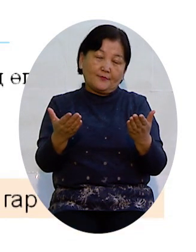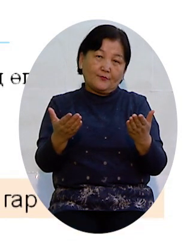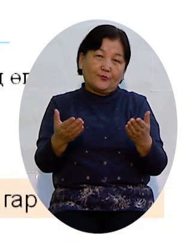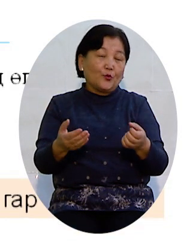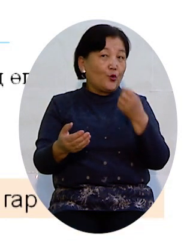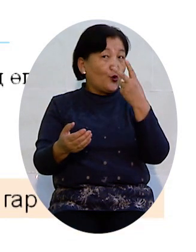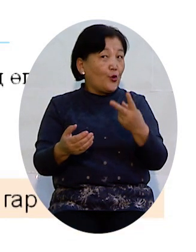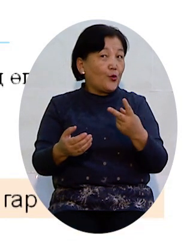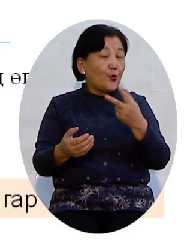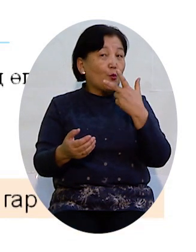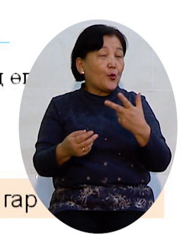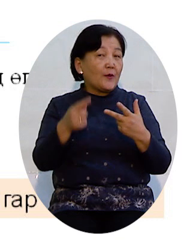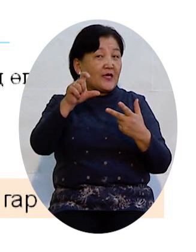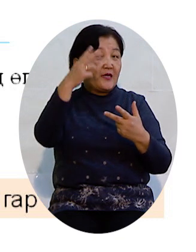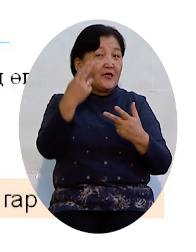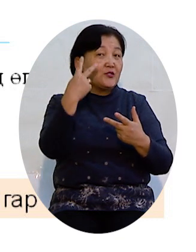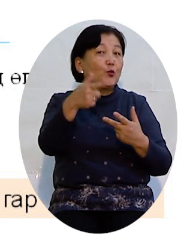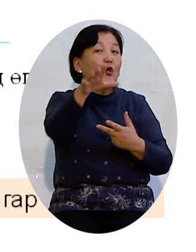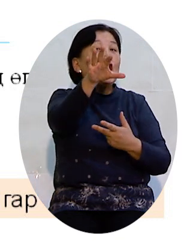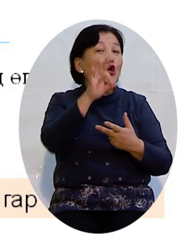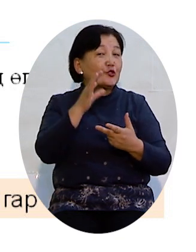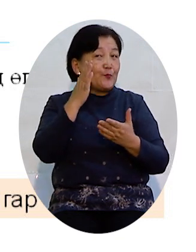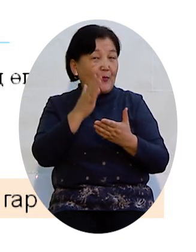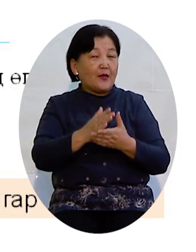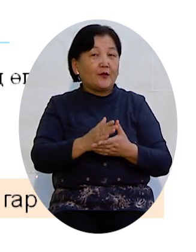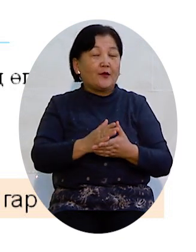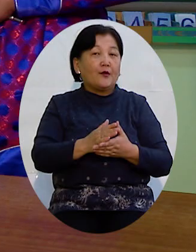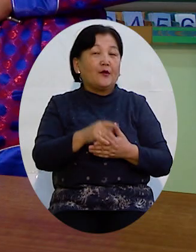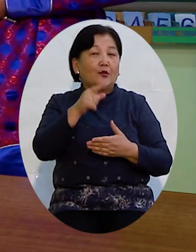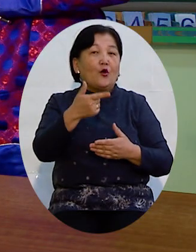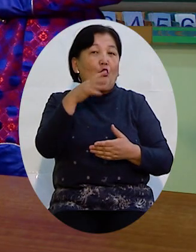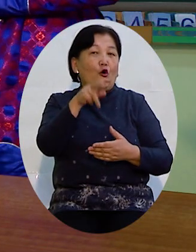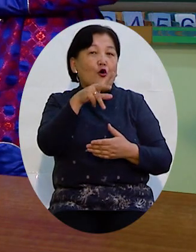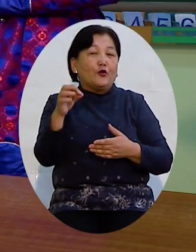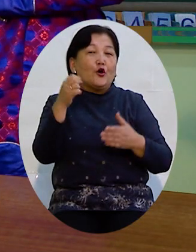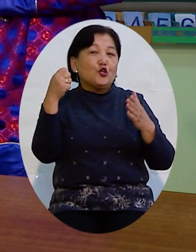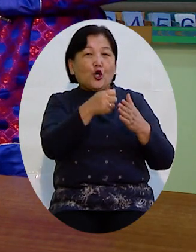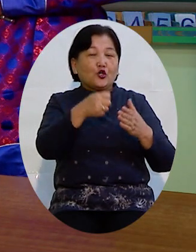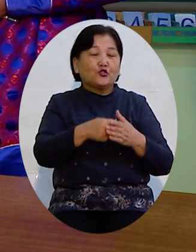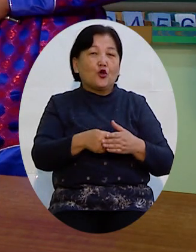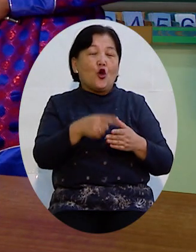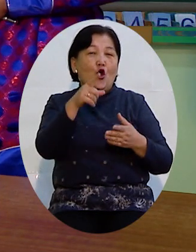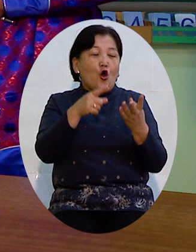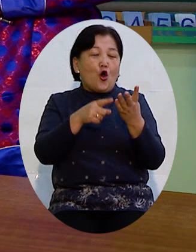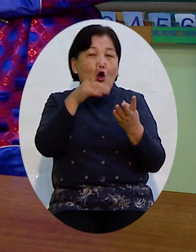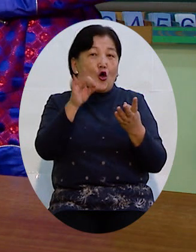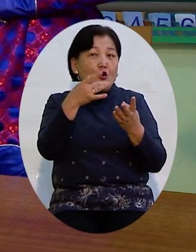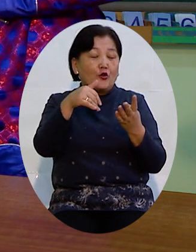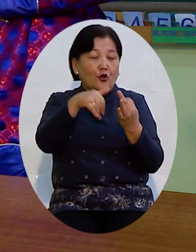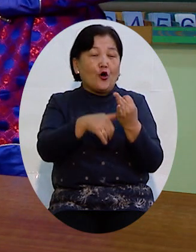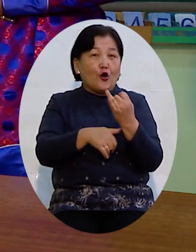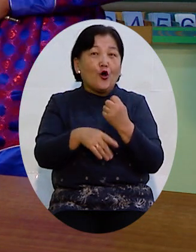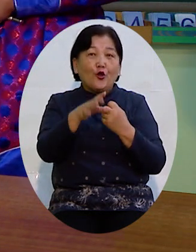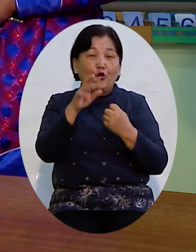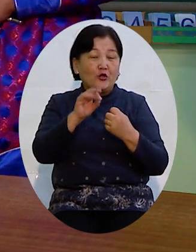нэг 2 3 хилц олсон. За энэ айлг голоо цогсон. Хорлоо тоолсон.